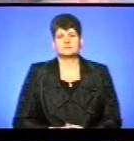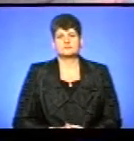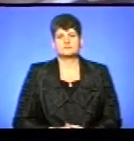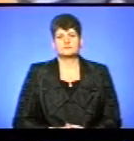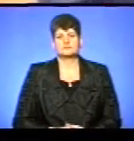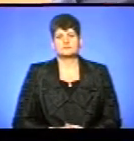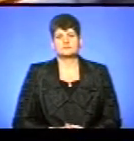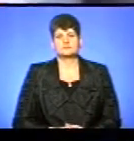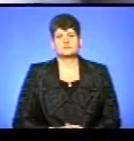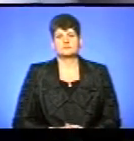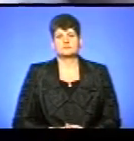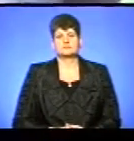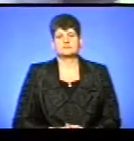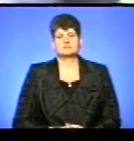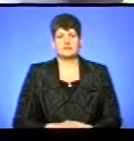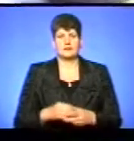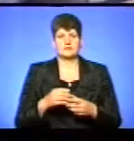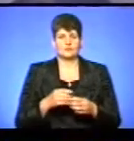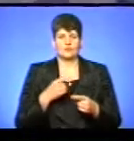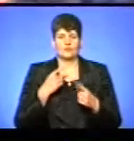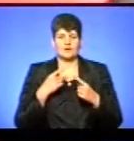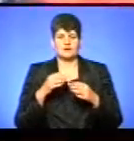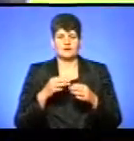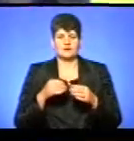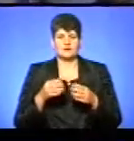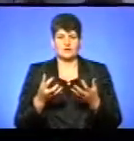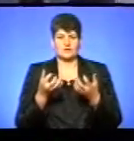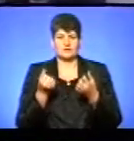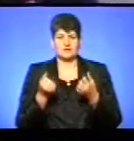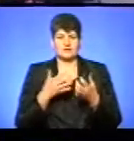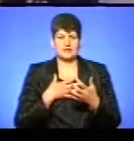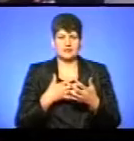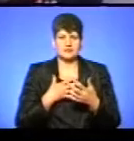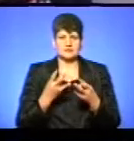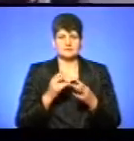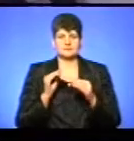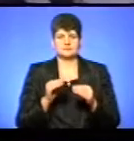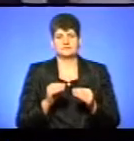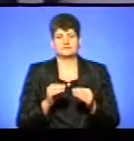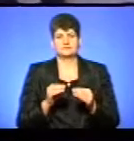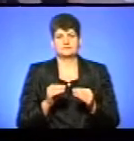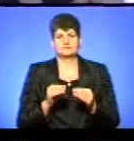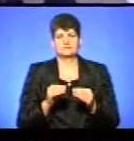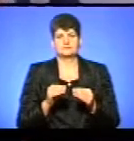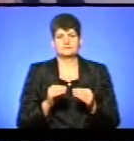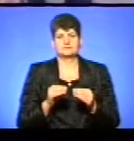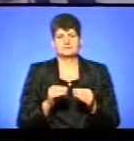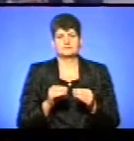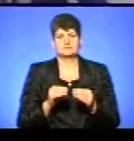Ложимо, я по каталку. Тримай систему. Підай кисень. Що в нас по сатурації?